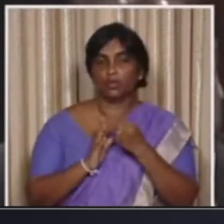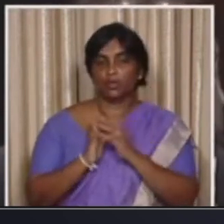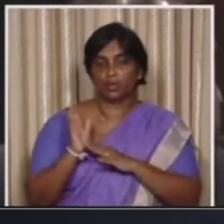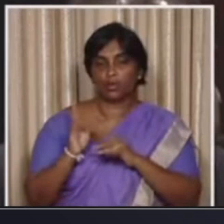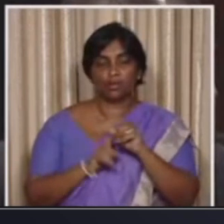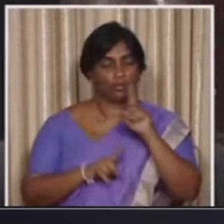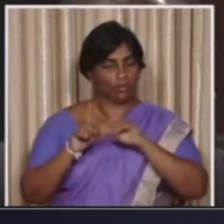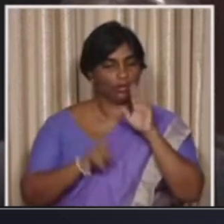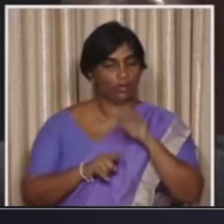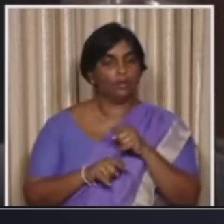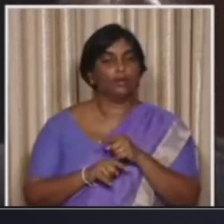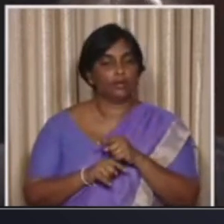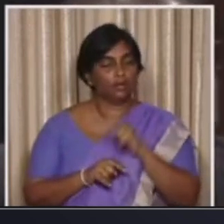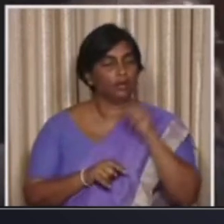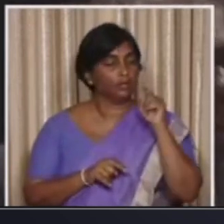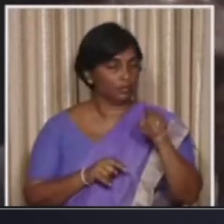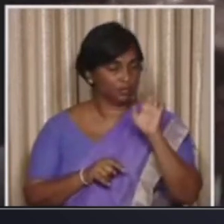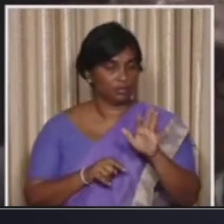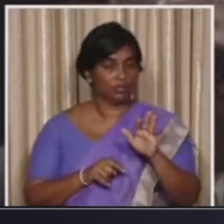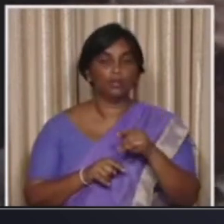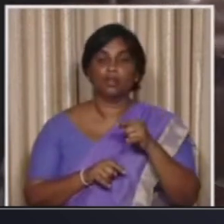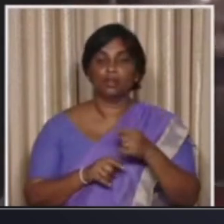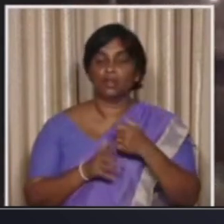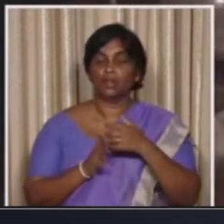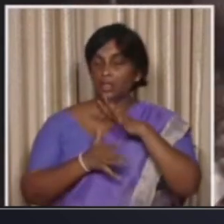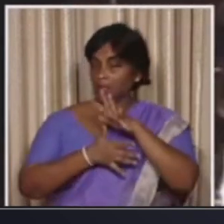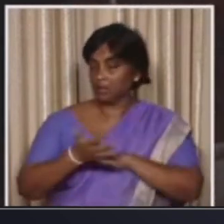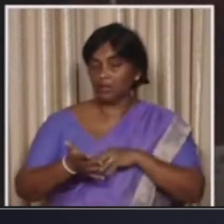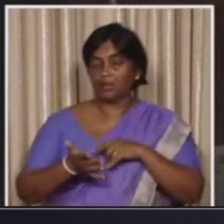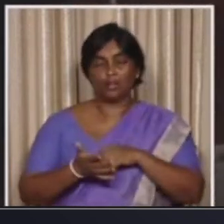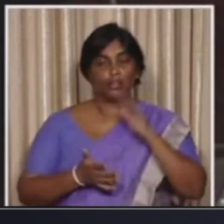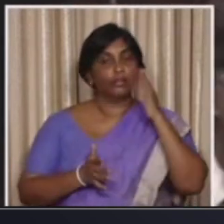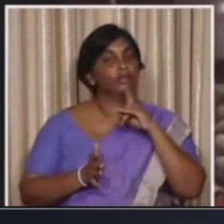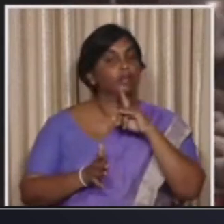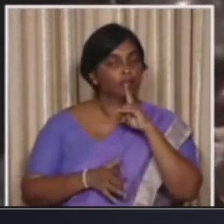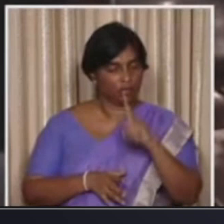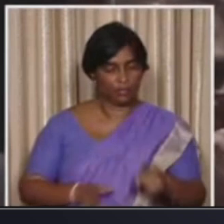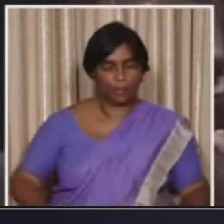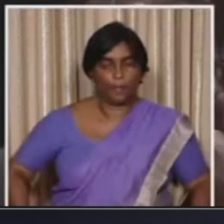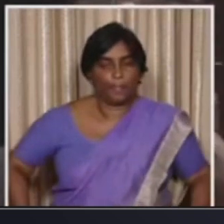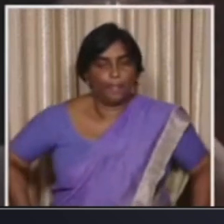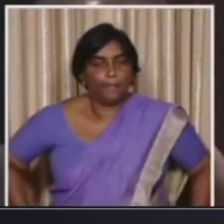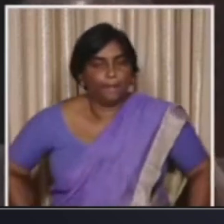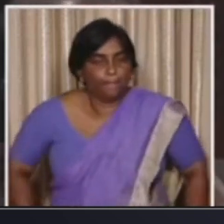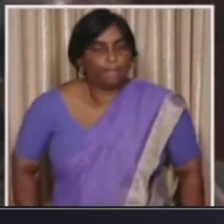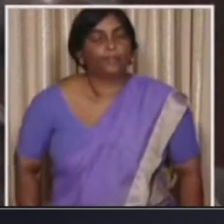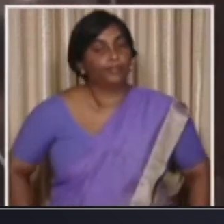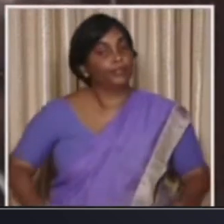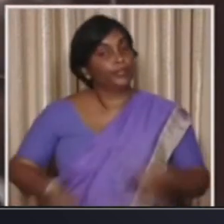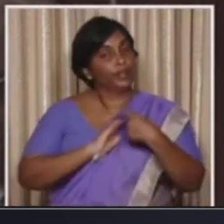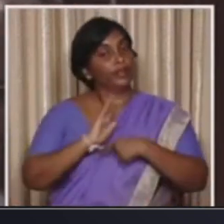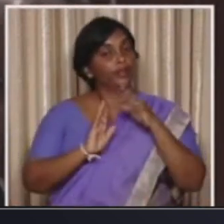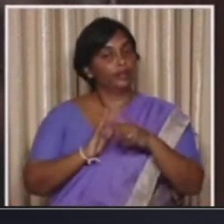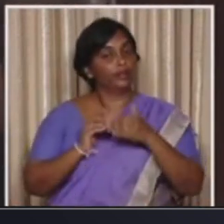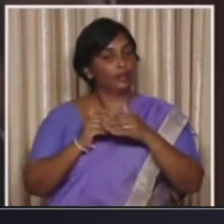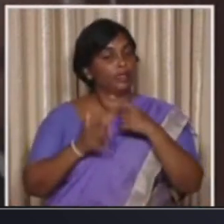katha karanakota etumage me lekhane visheshayenma sandahan karala thibenawa rate metek pawathi